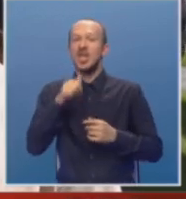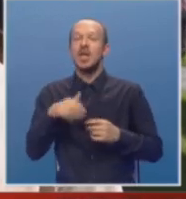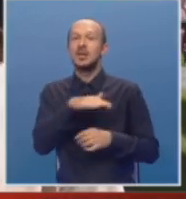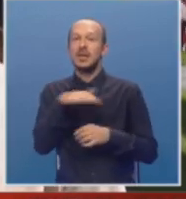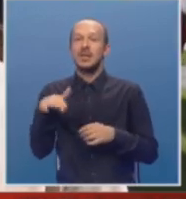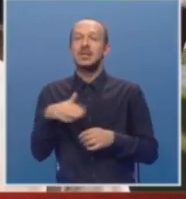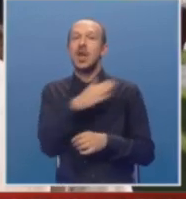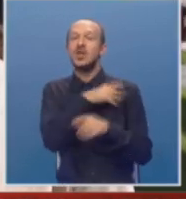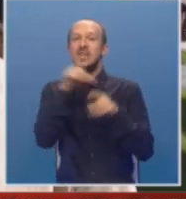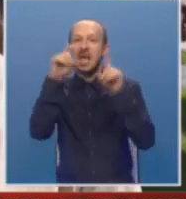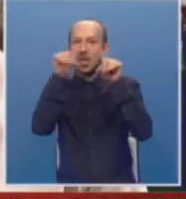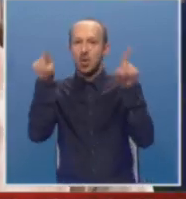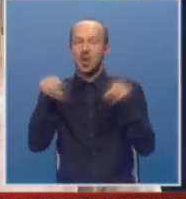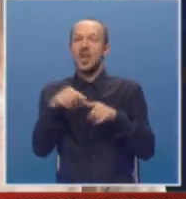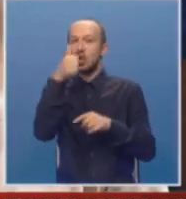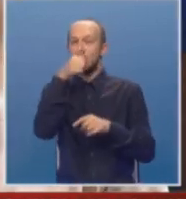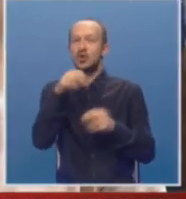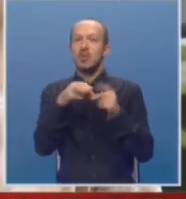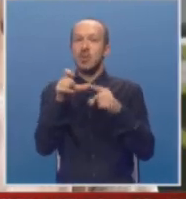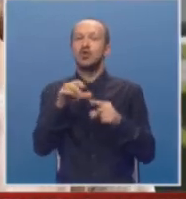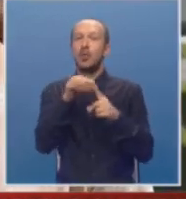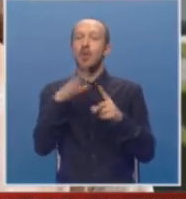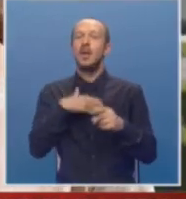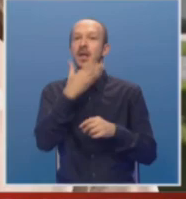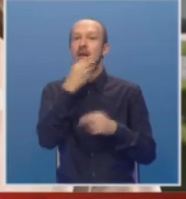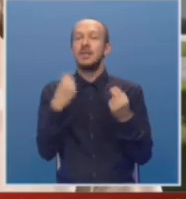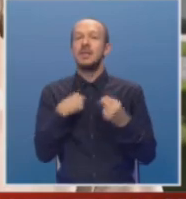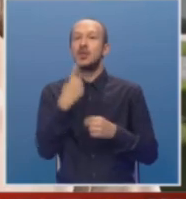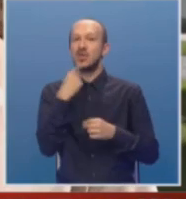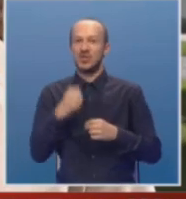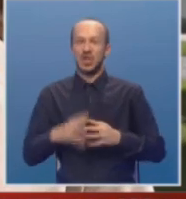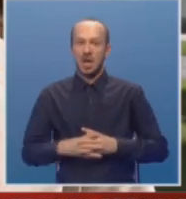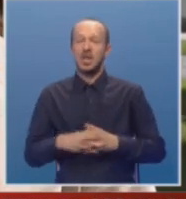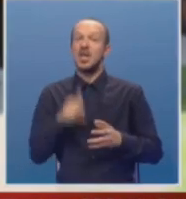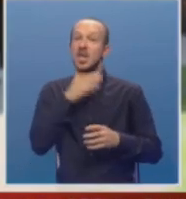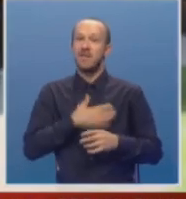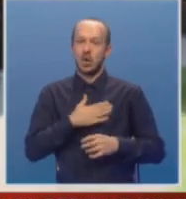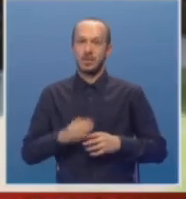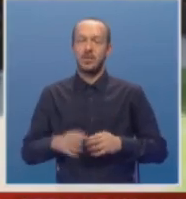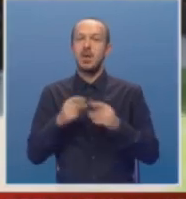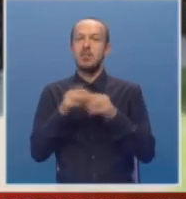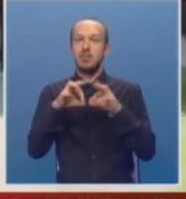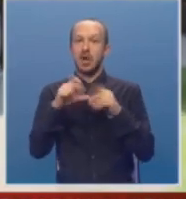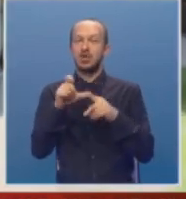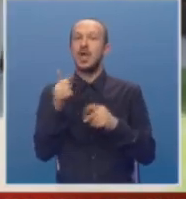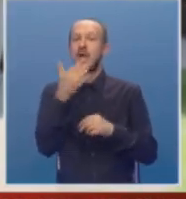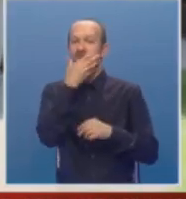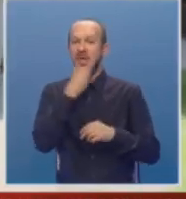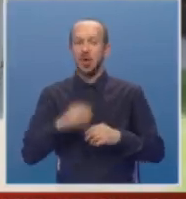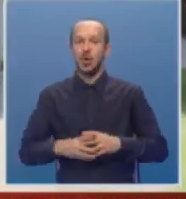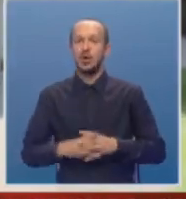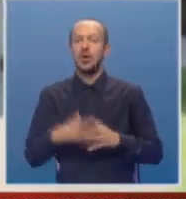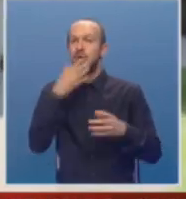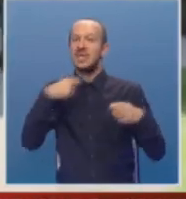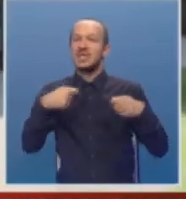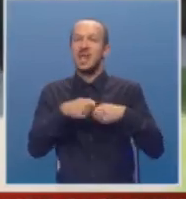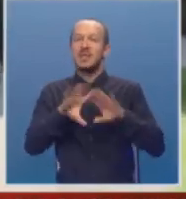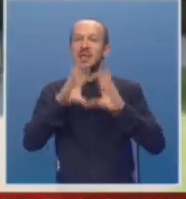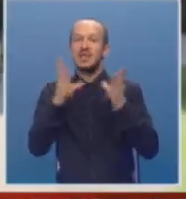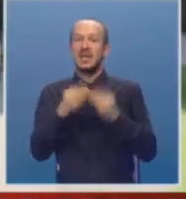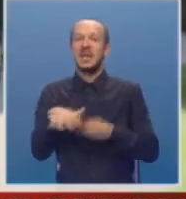djeca nose ikone, što je baš po meni iskreno, meni se to sviđa i volim. Baš je fino, sutra se to sklapa, sve je